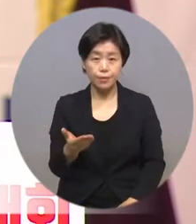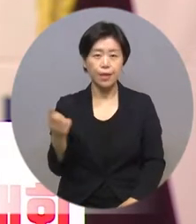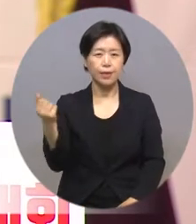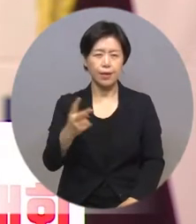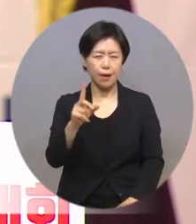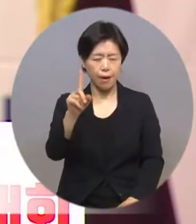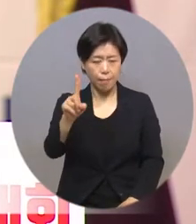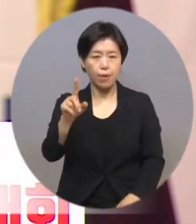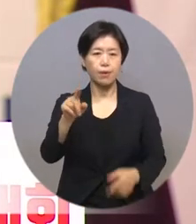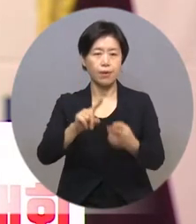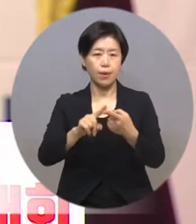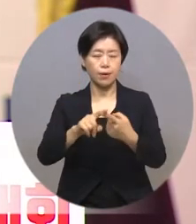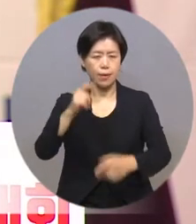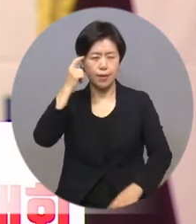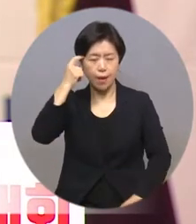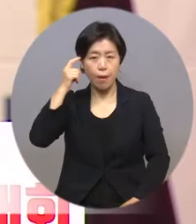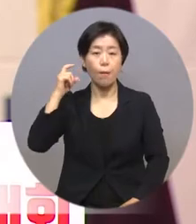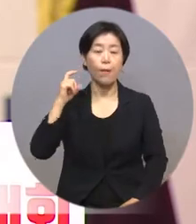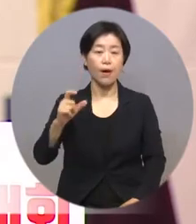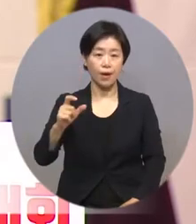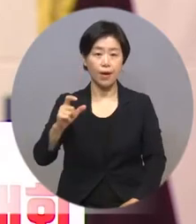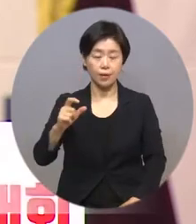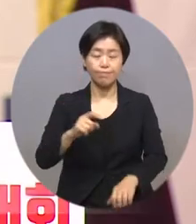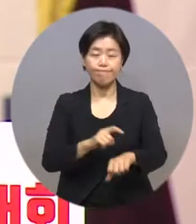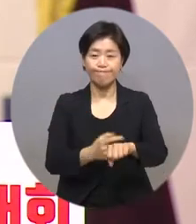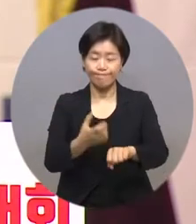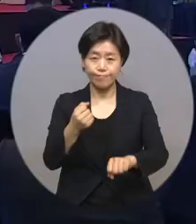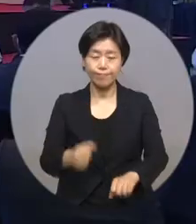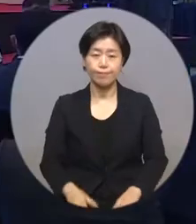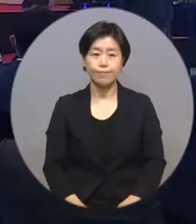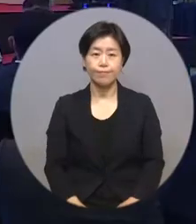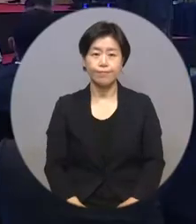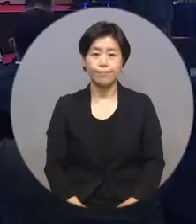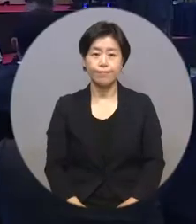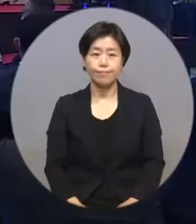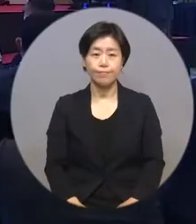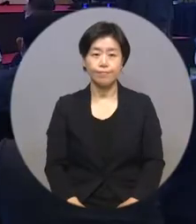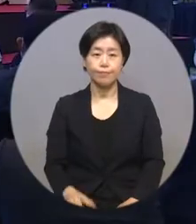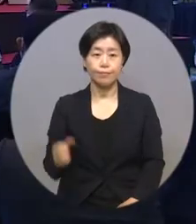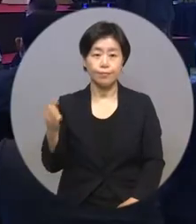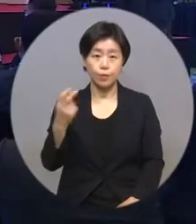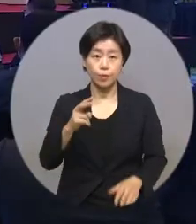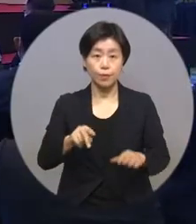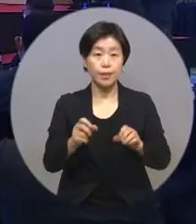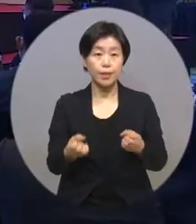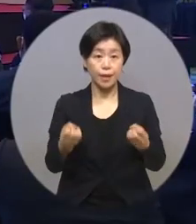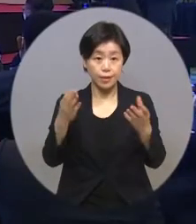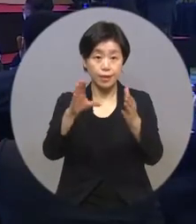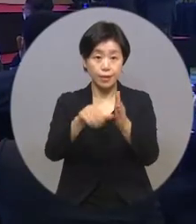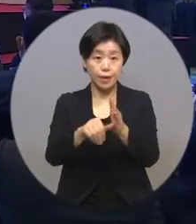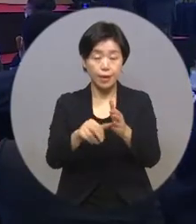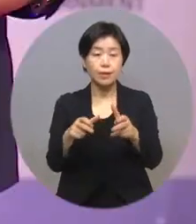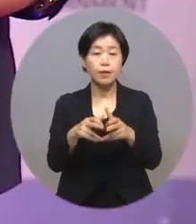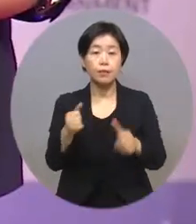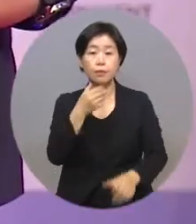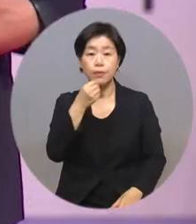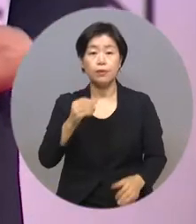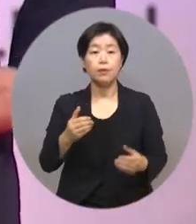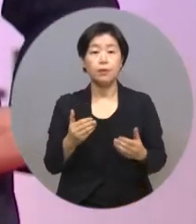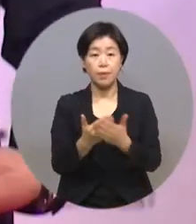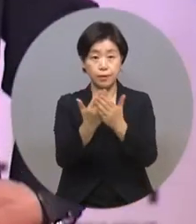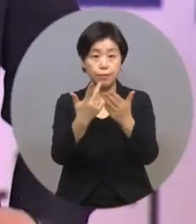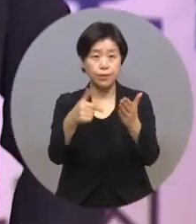다시 한번 그 각오를 다지는 시간이 되기를 희망합니다. 한편 이번 행사에서는 장애인 복지 발전을